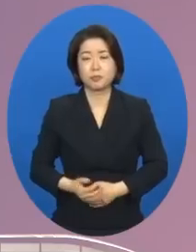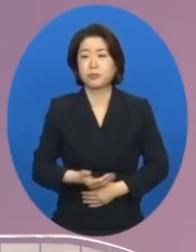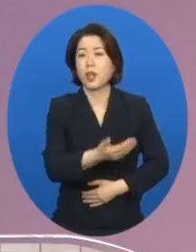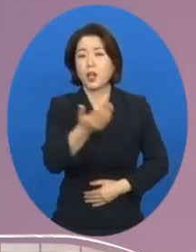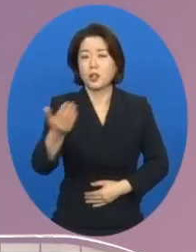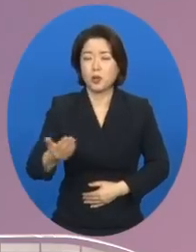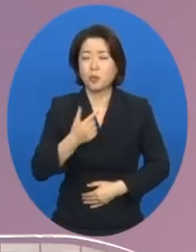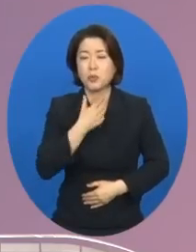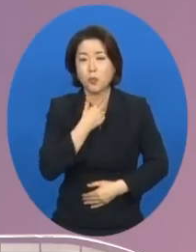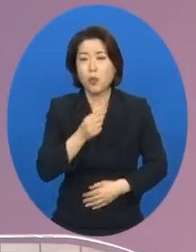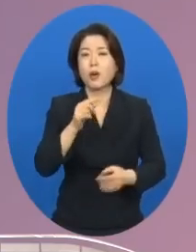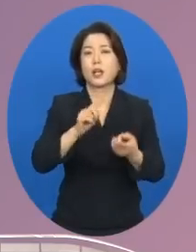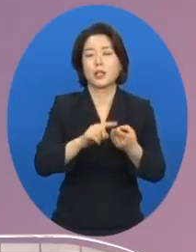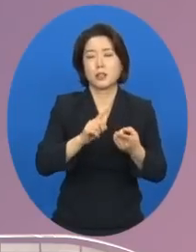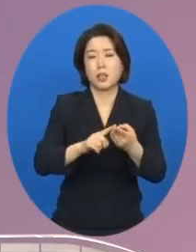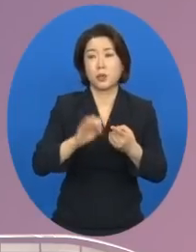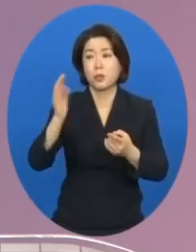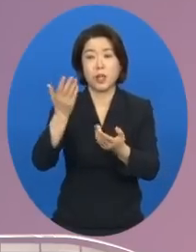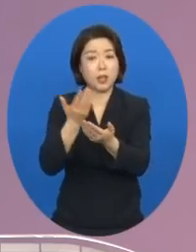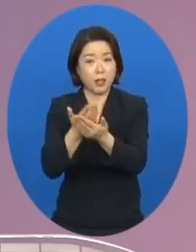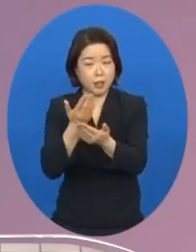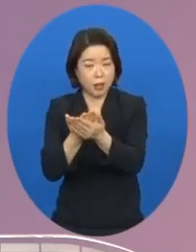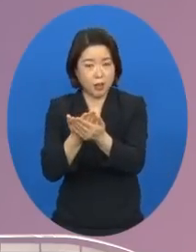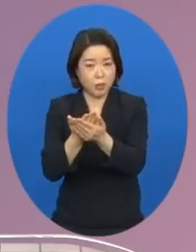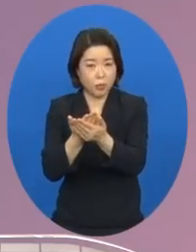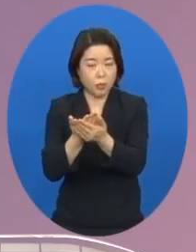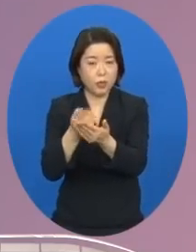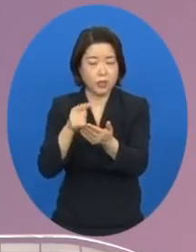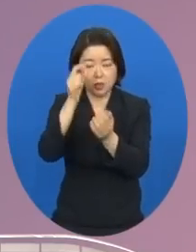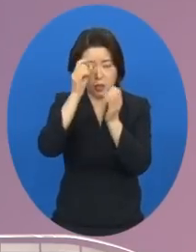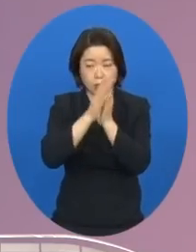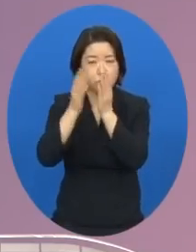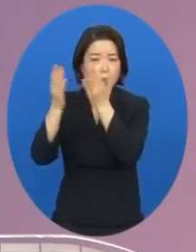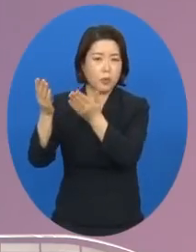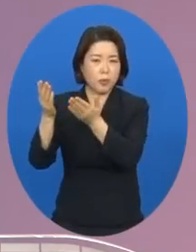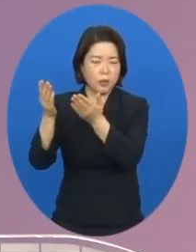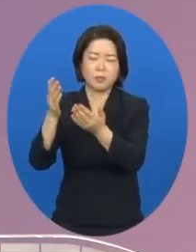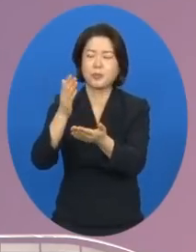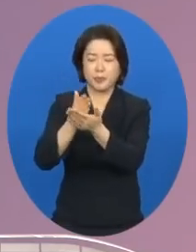여러분이 원하는 대로 되게 해달라고만 기도하지 말고